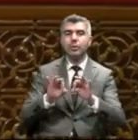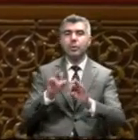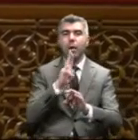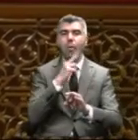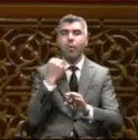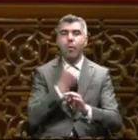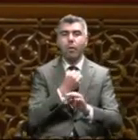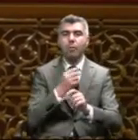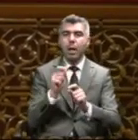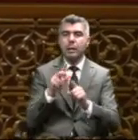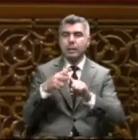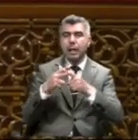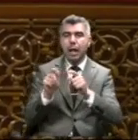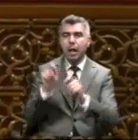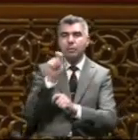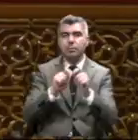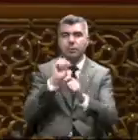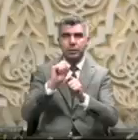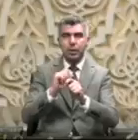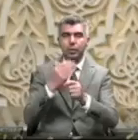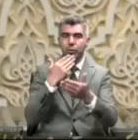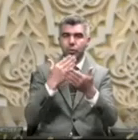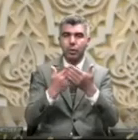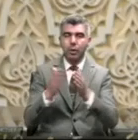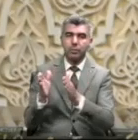لتشجيع الصناعات المعدنيه شكرا